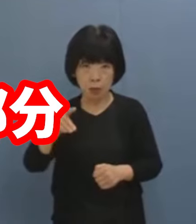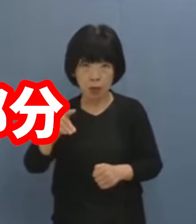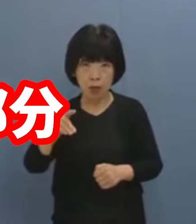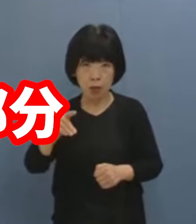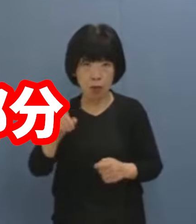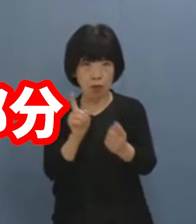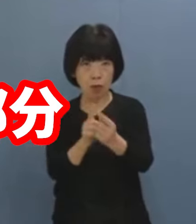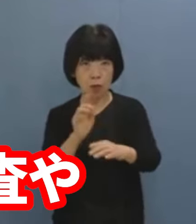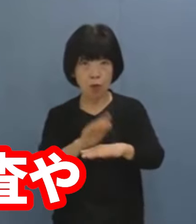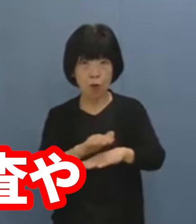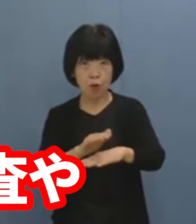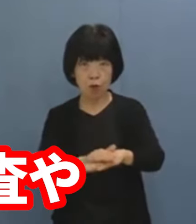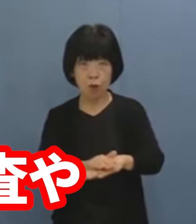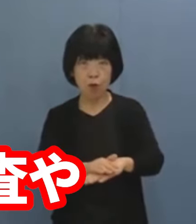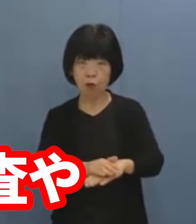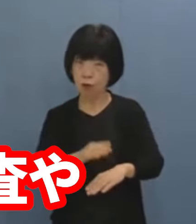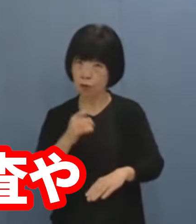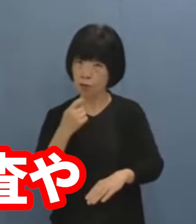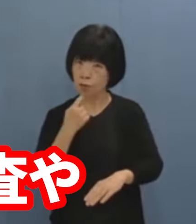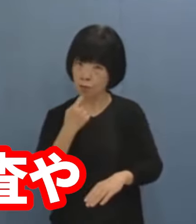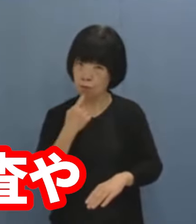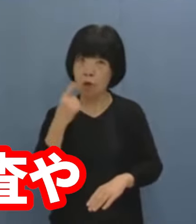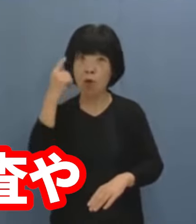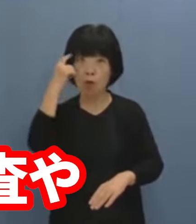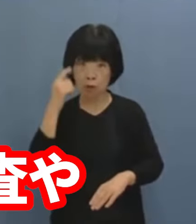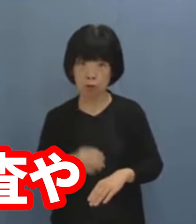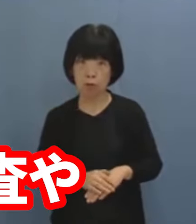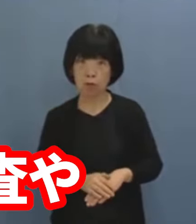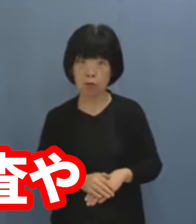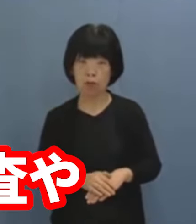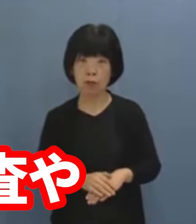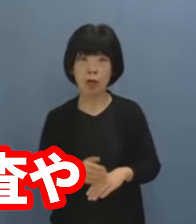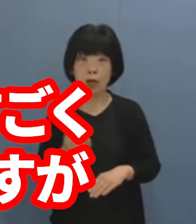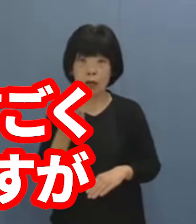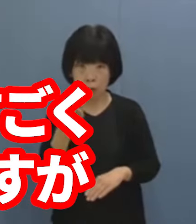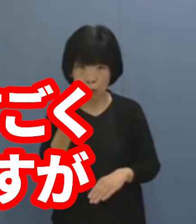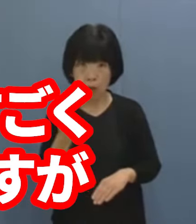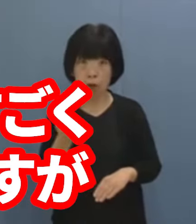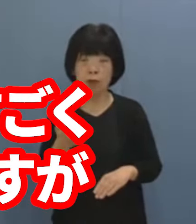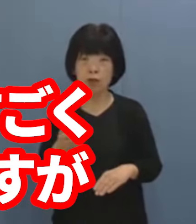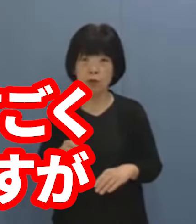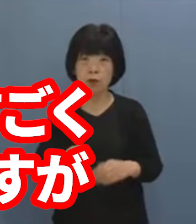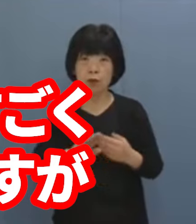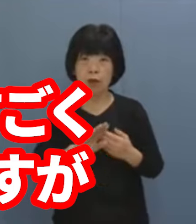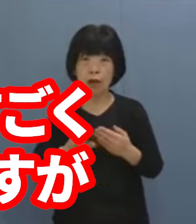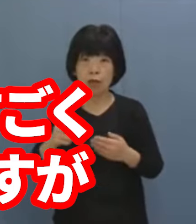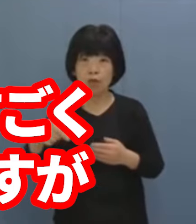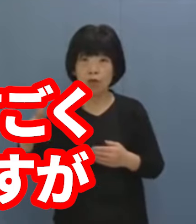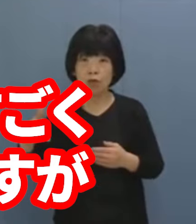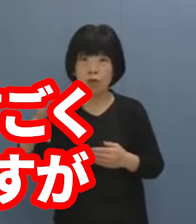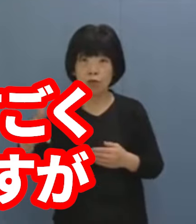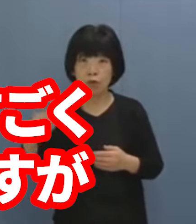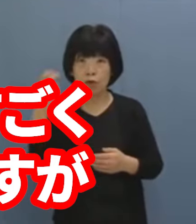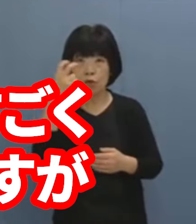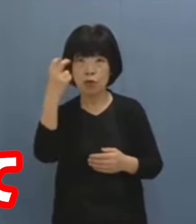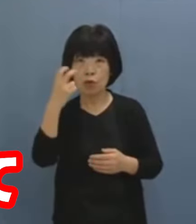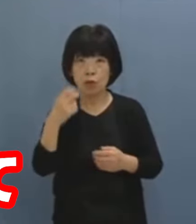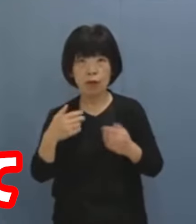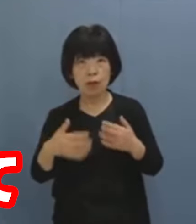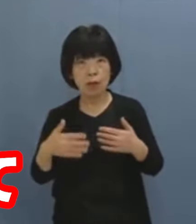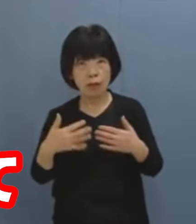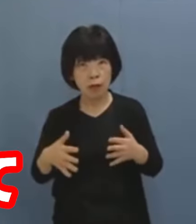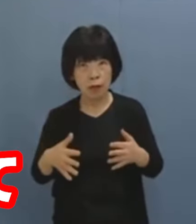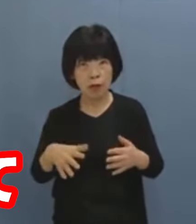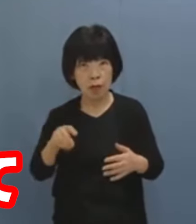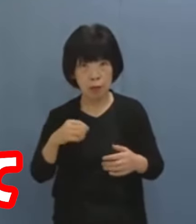出てくる部分であると思いますが、知事はその第三者の調査や外部の調査に対してはすごく後ろ向きだったと思いますが、それ